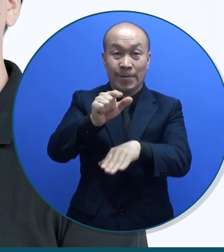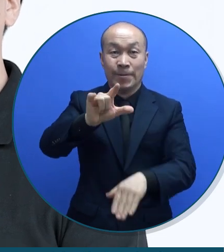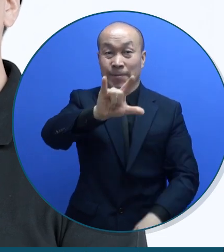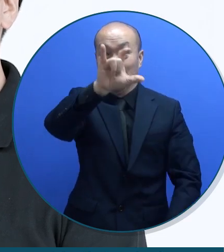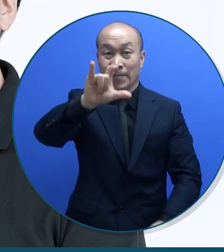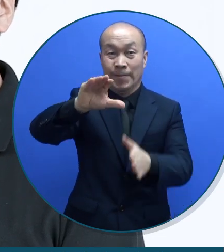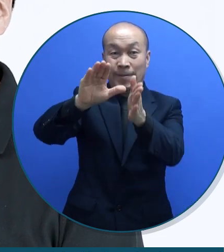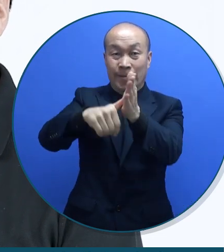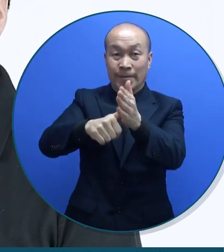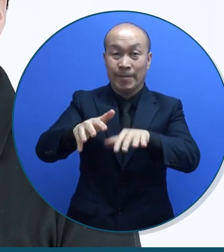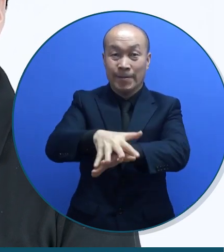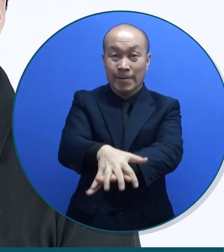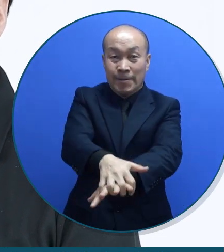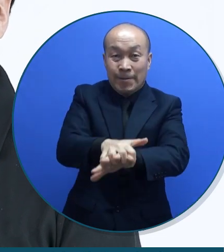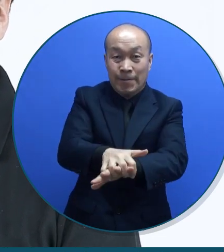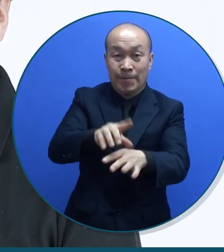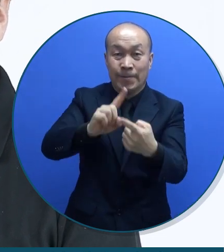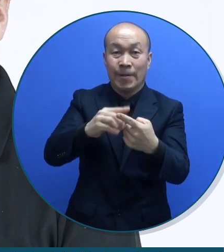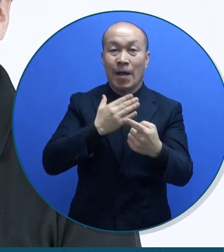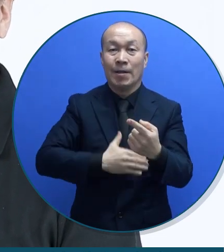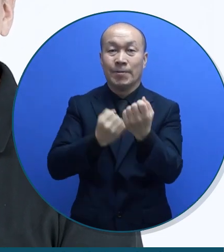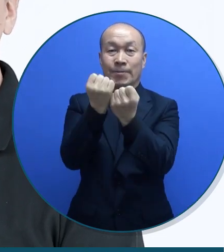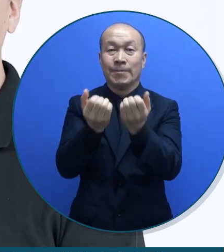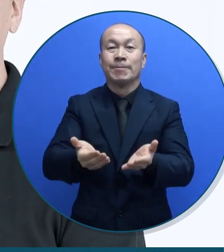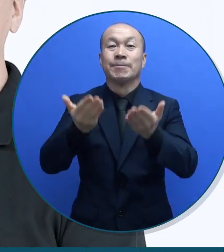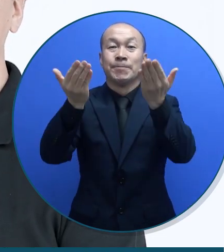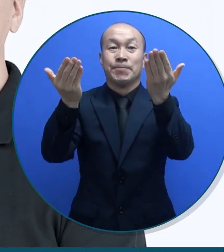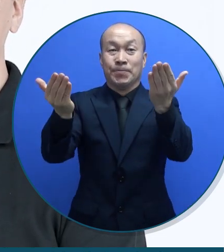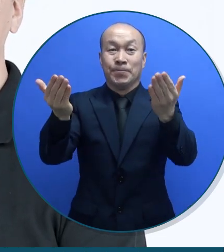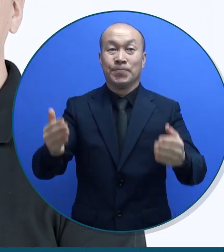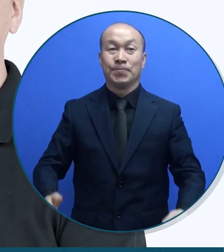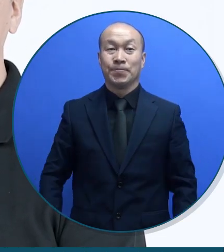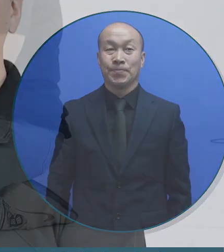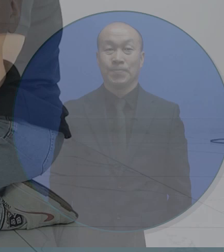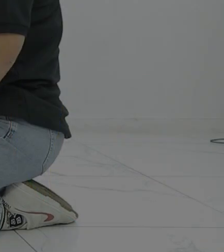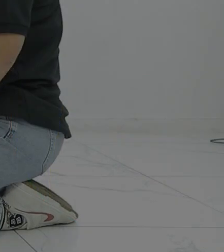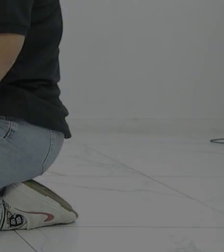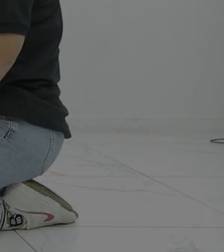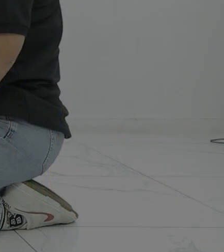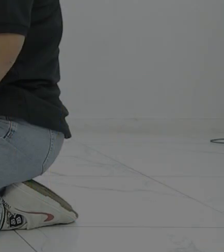코로나 시대의 심폐소생술에 대해서 알아보도록 하겠습니다.